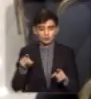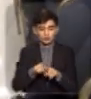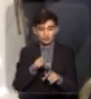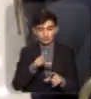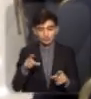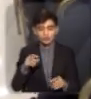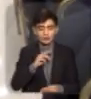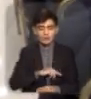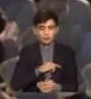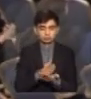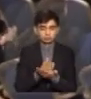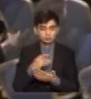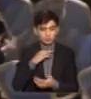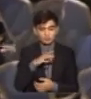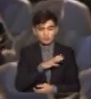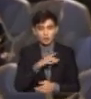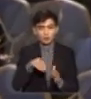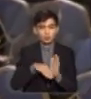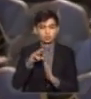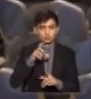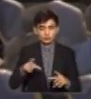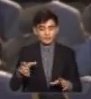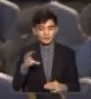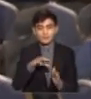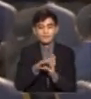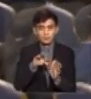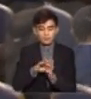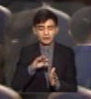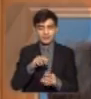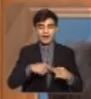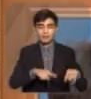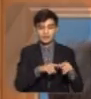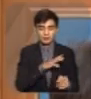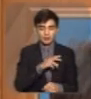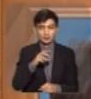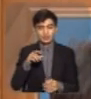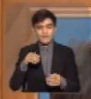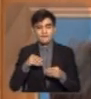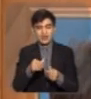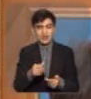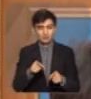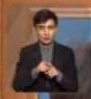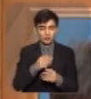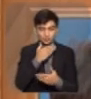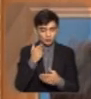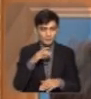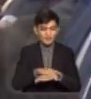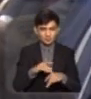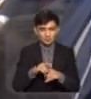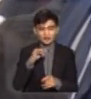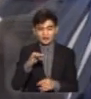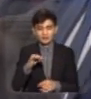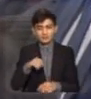в своей сфере деятельности. Тут лучшие из лучших. На выбор комиссии не влияли косвенные факторы вроде родства с